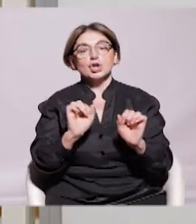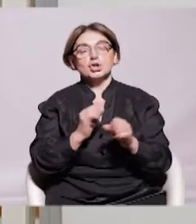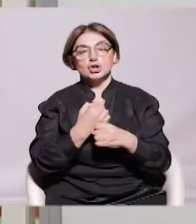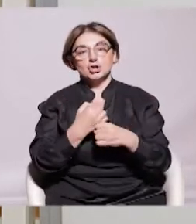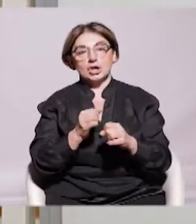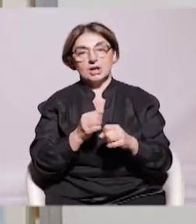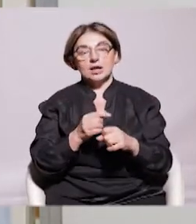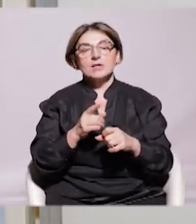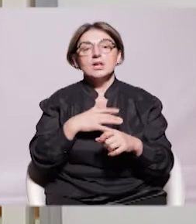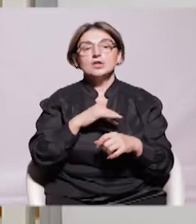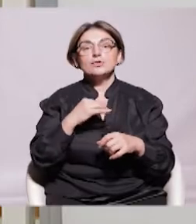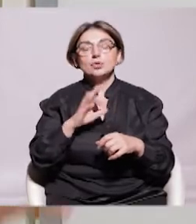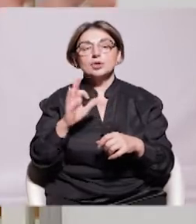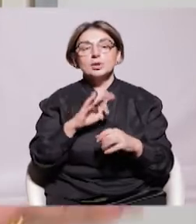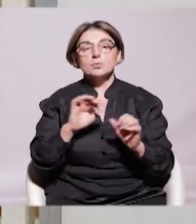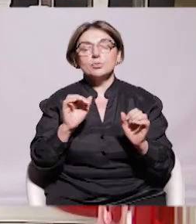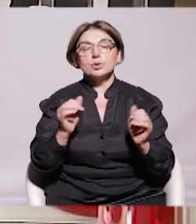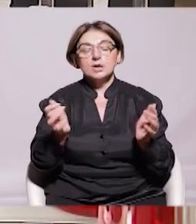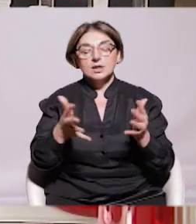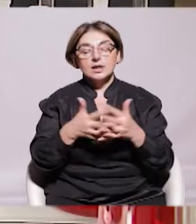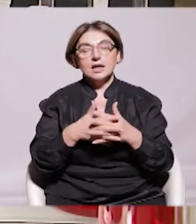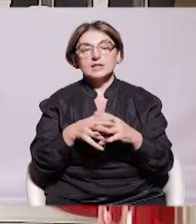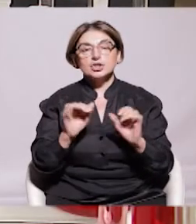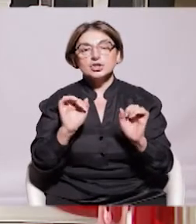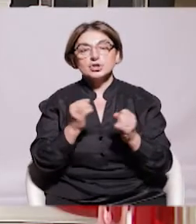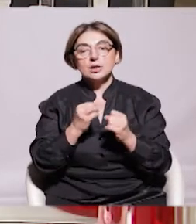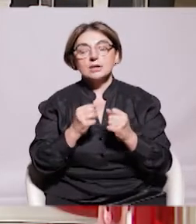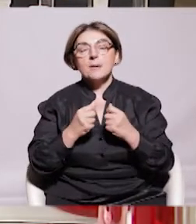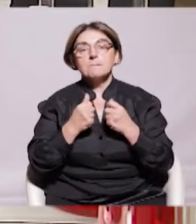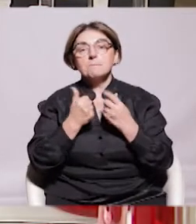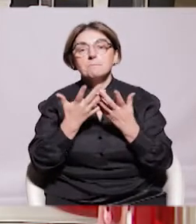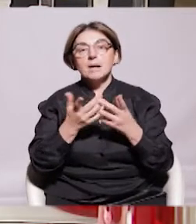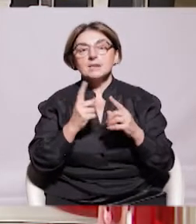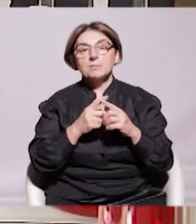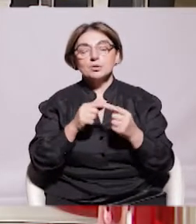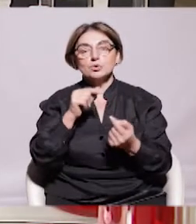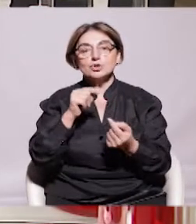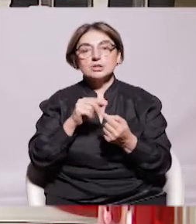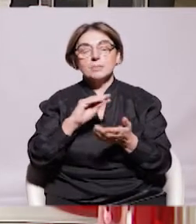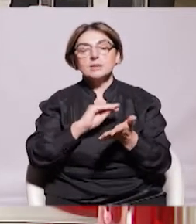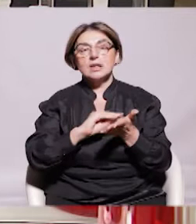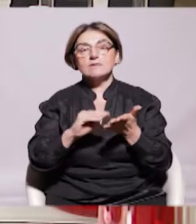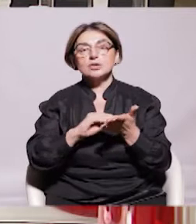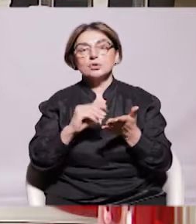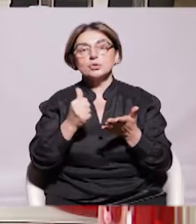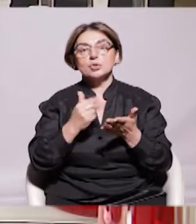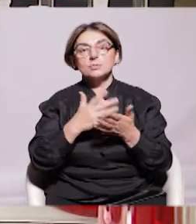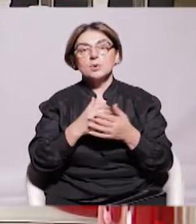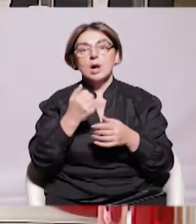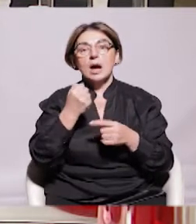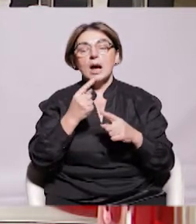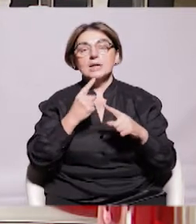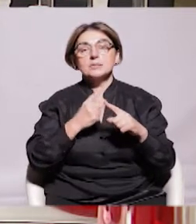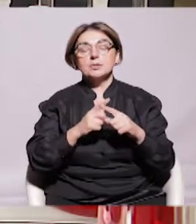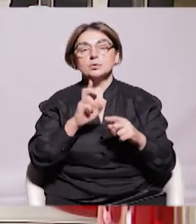სიჩქარე. Ქიმიური რეაქციის სიჩქარეს სქემატურად, ანუ მათემატიკურად შეგვიძლია შემდეგნაირად გამოხატოთ.